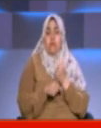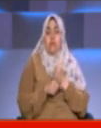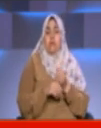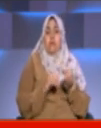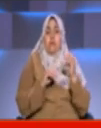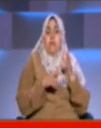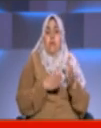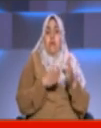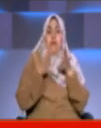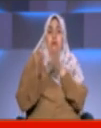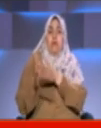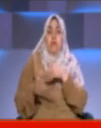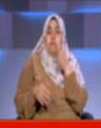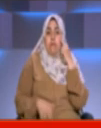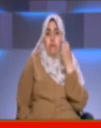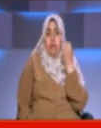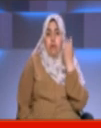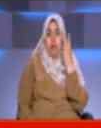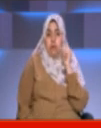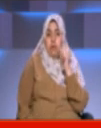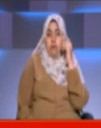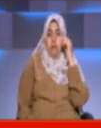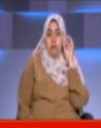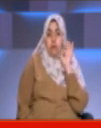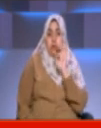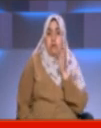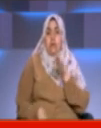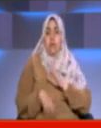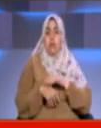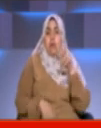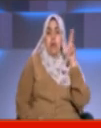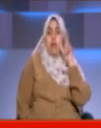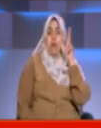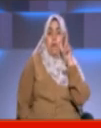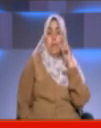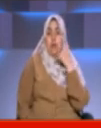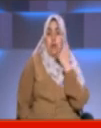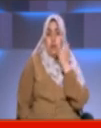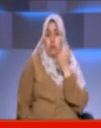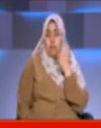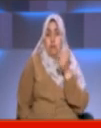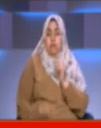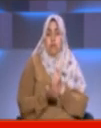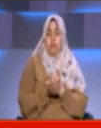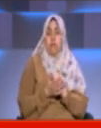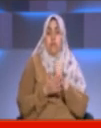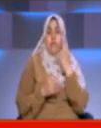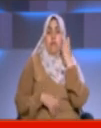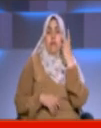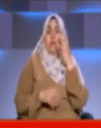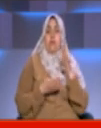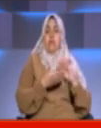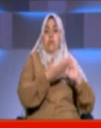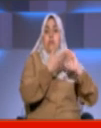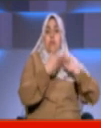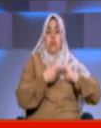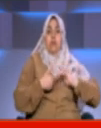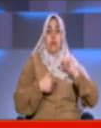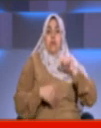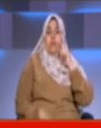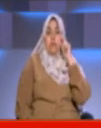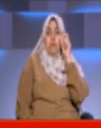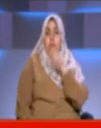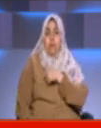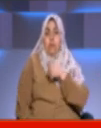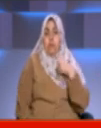آخر، فكرة التركيز على الأخبار السلبية. صحيح. فكرة الاستعانة بما